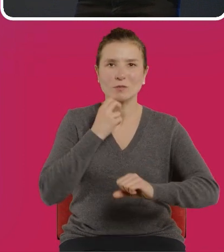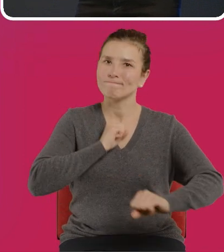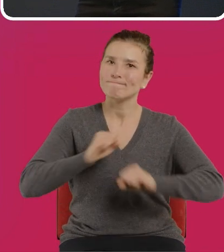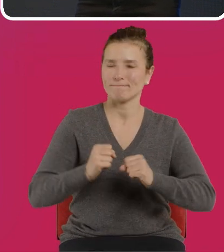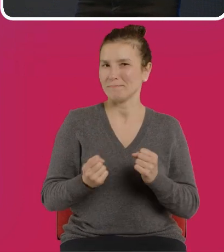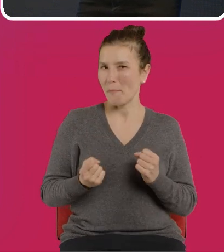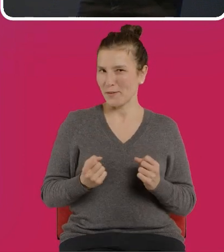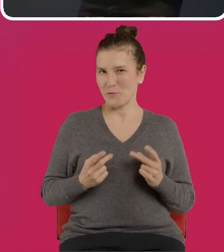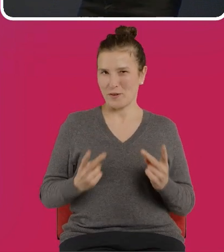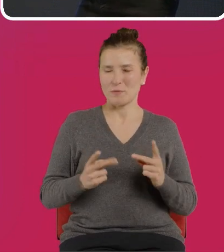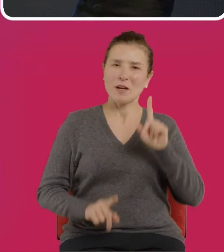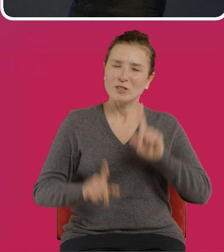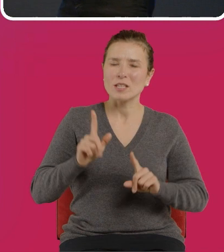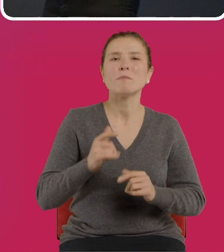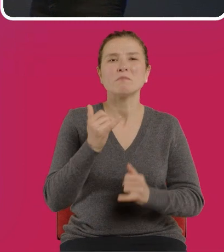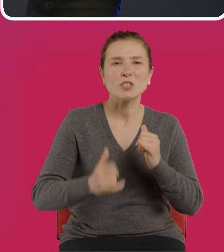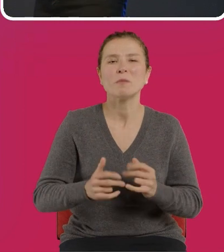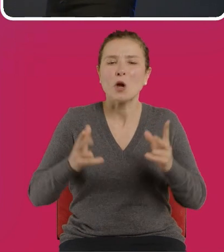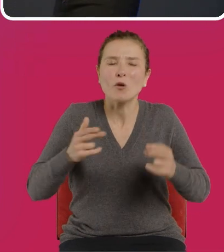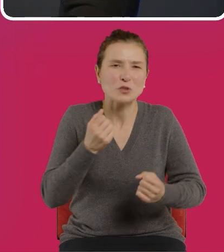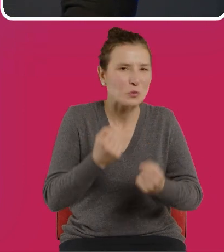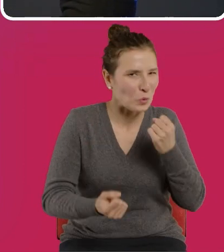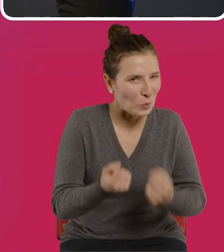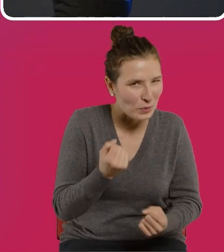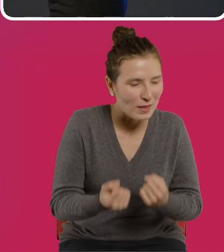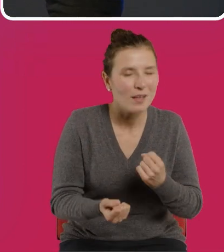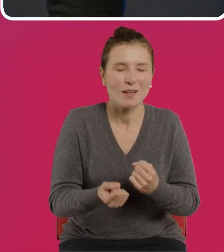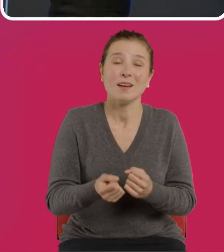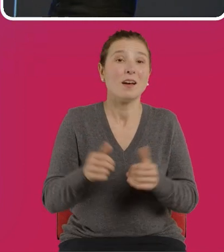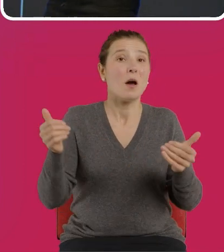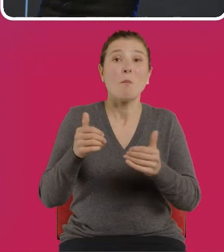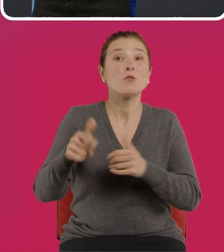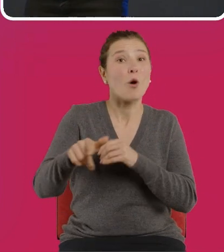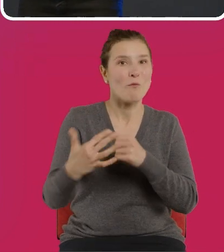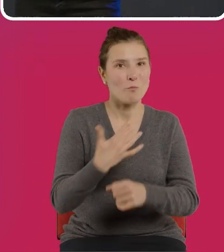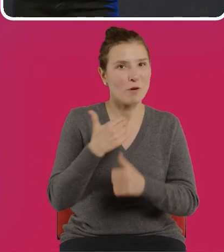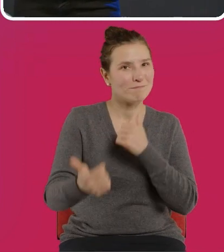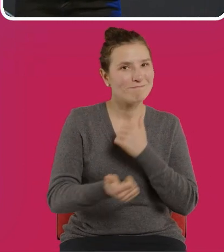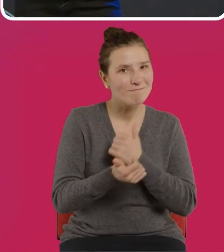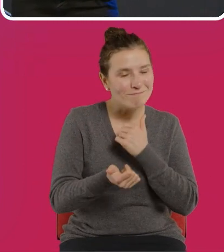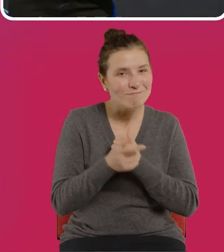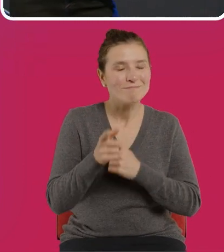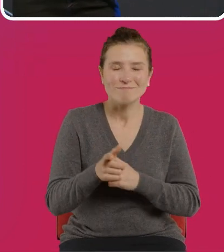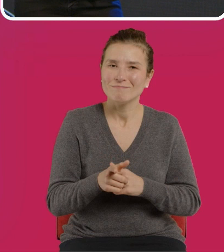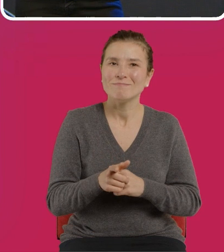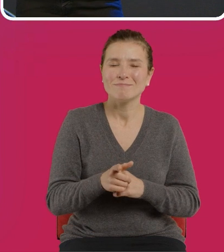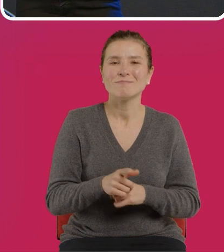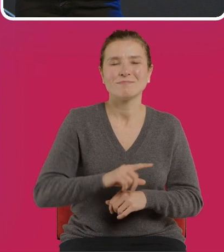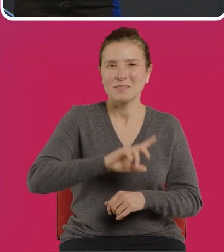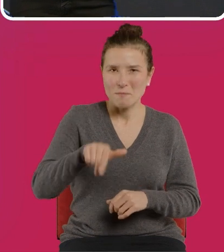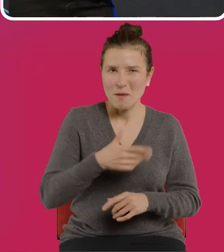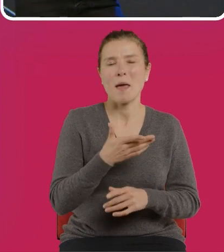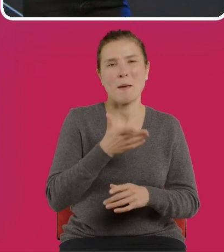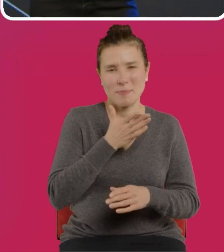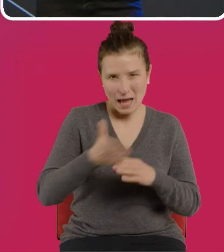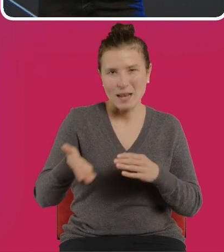czasami w trudniejszych momentach może doprowadzić do tego, że jednak jeszcze zostaniemy na tym rynku,